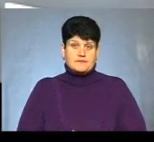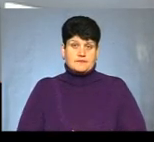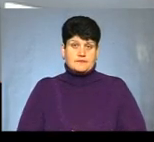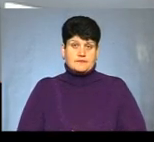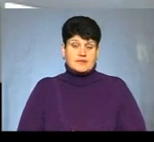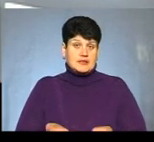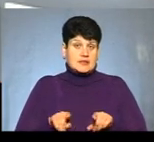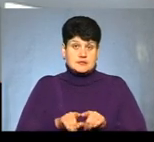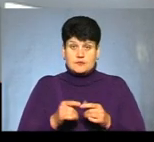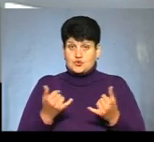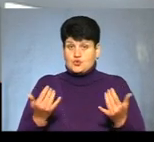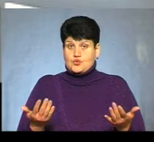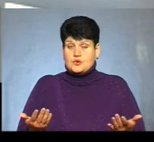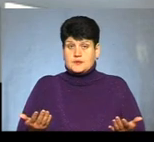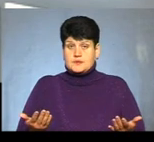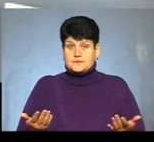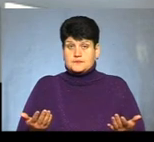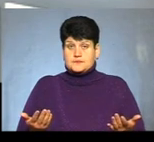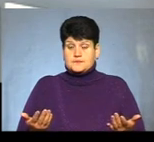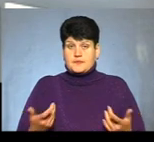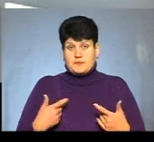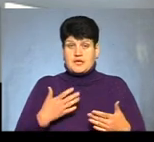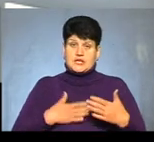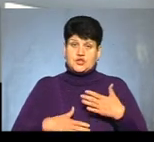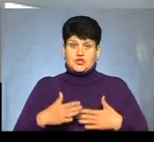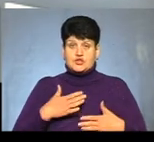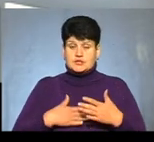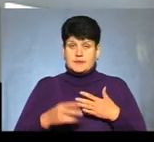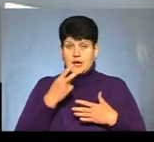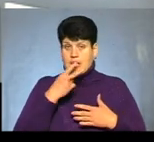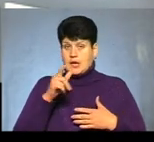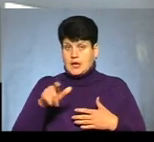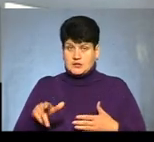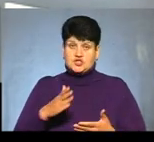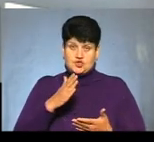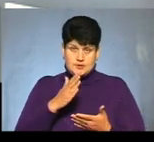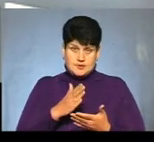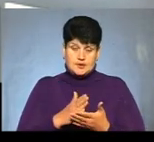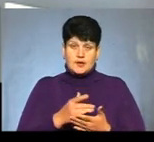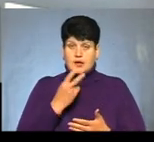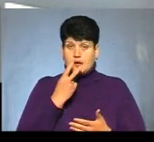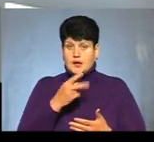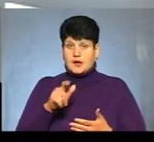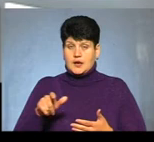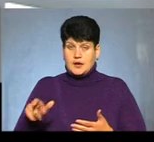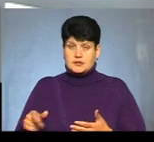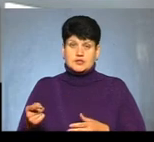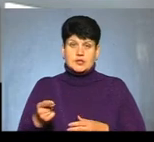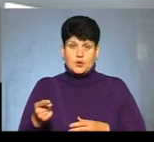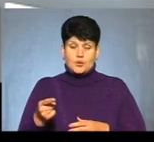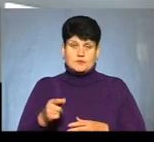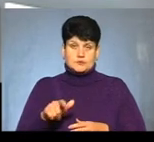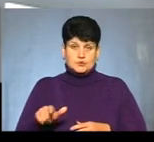вечір, наш фестиваль. Так само і сьогодні. Ми тішимось. Глядач у нас є. Глядач у